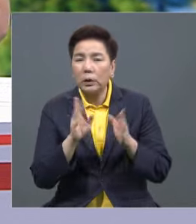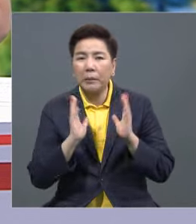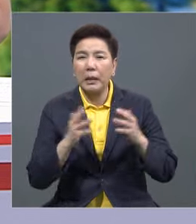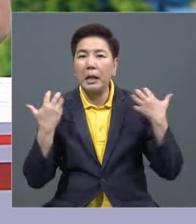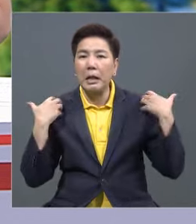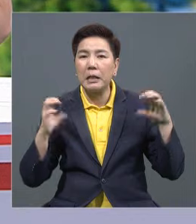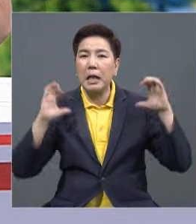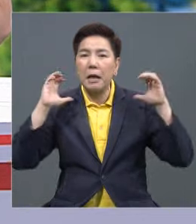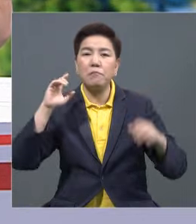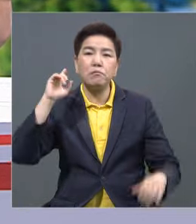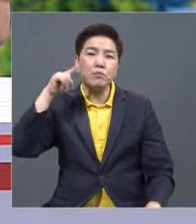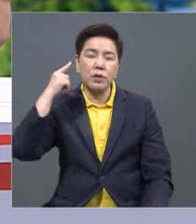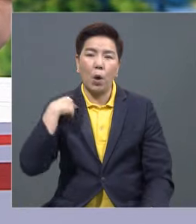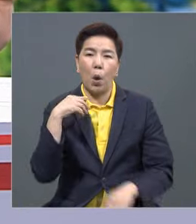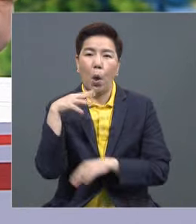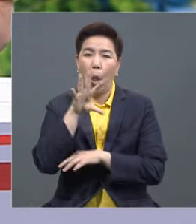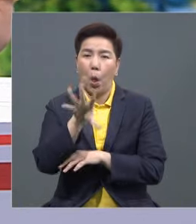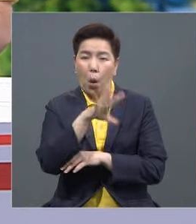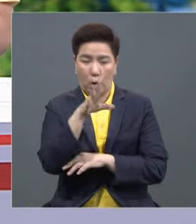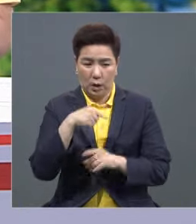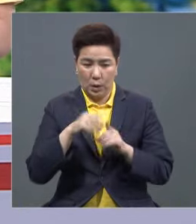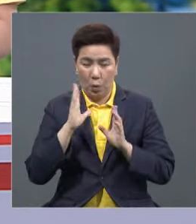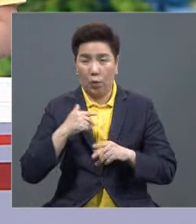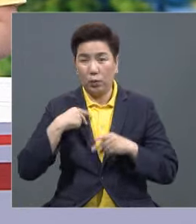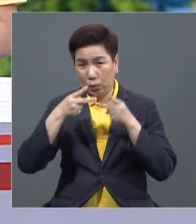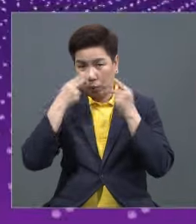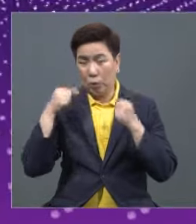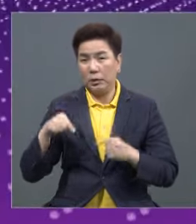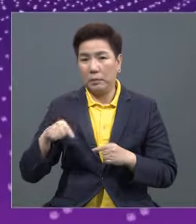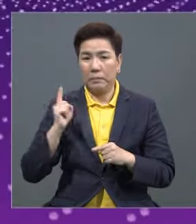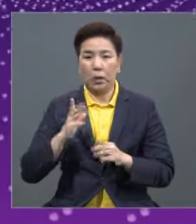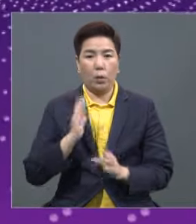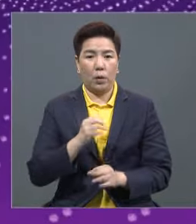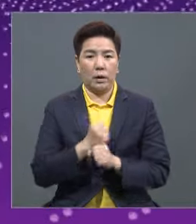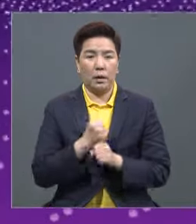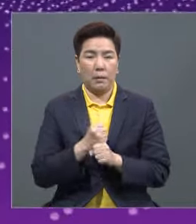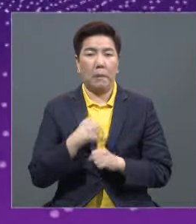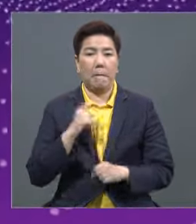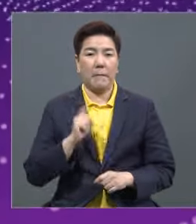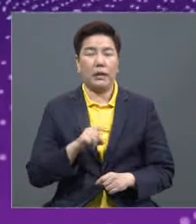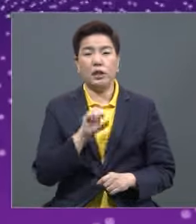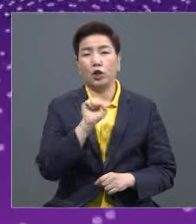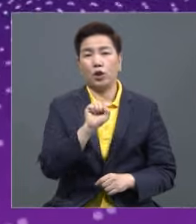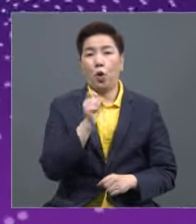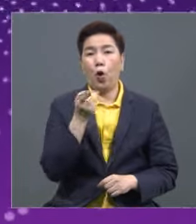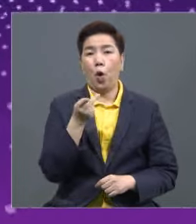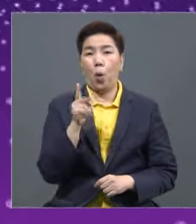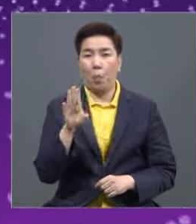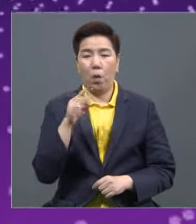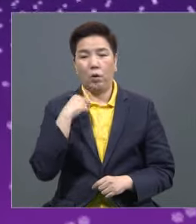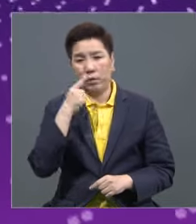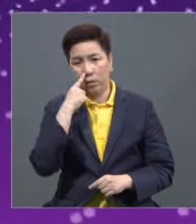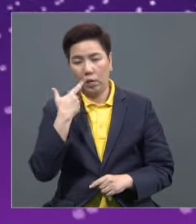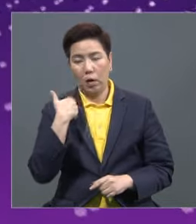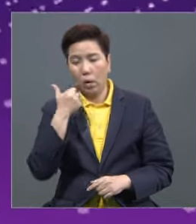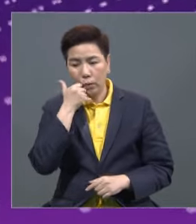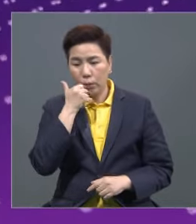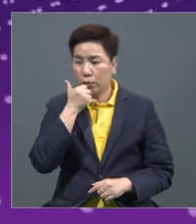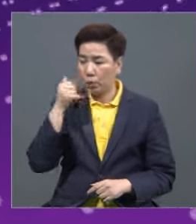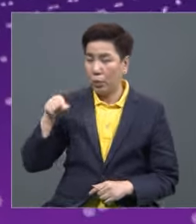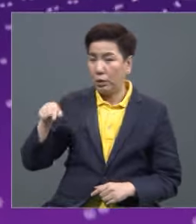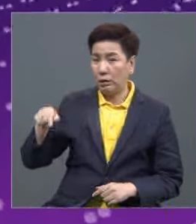ราชการหญิงอหลอกว่าเนี่ยตัวของมิจฉาชีพเนี่ยเป็นเจ้าหน้าที่ของสคบแล้วก็ส่งสายให้กับคนที่